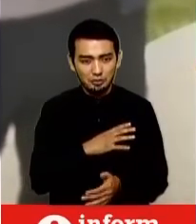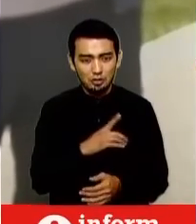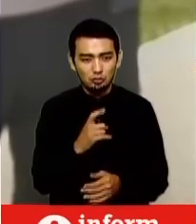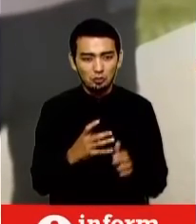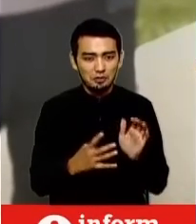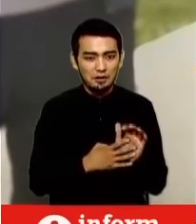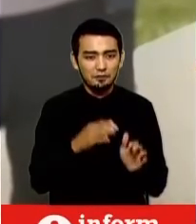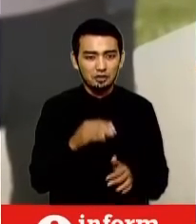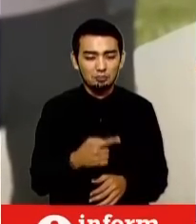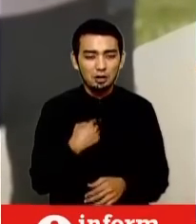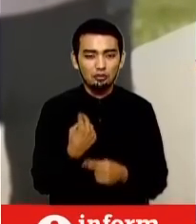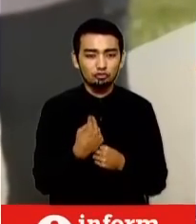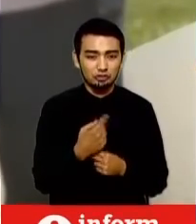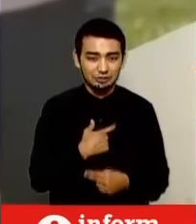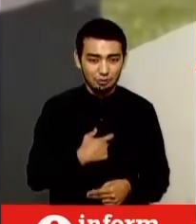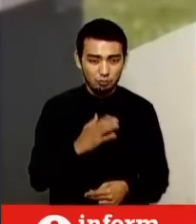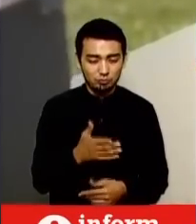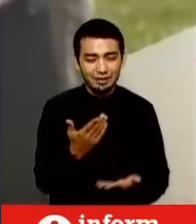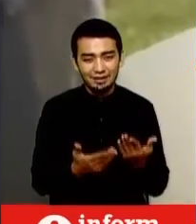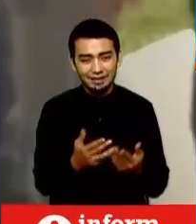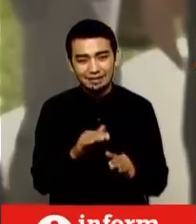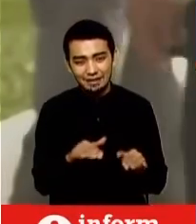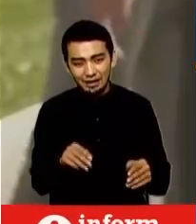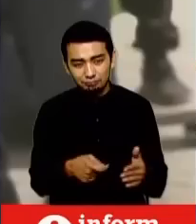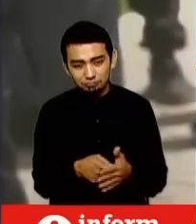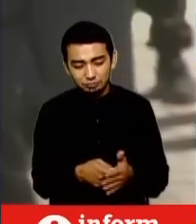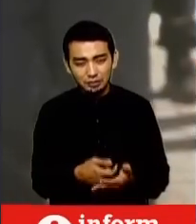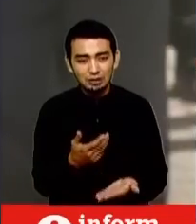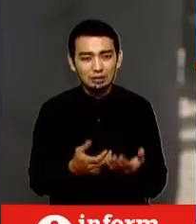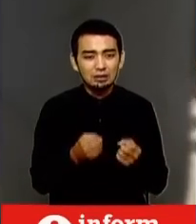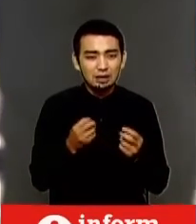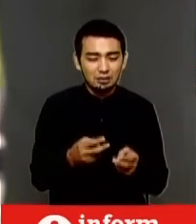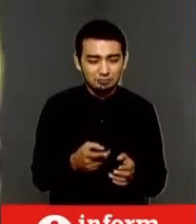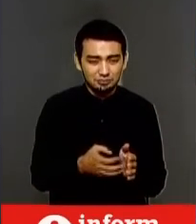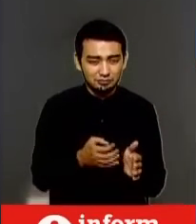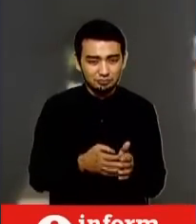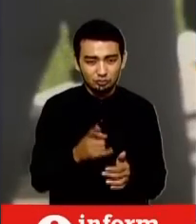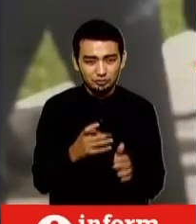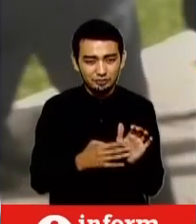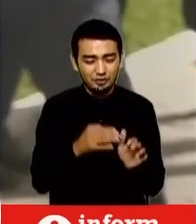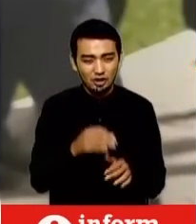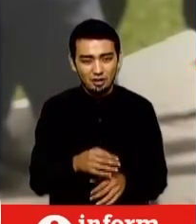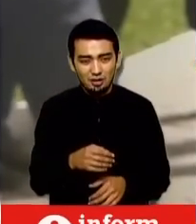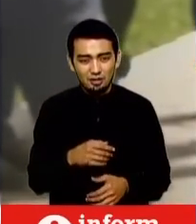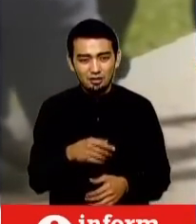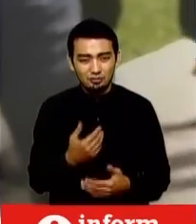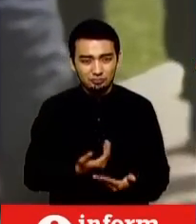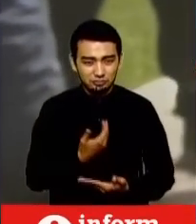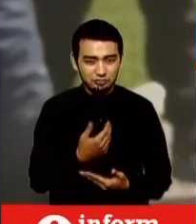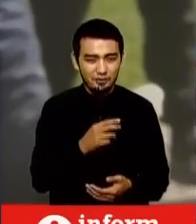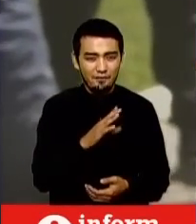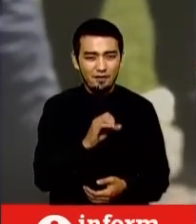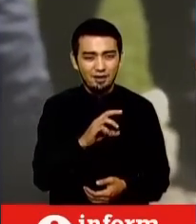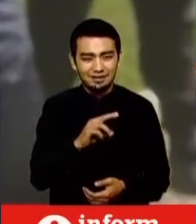біз емделеміз ба, жоқ бала шағамыз асыраймыз ба. Организмге зиянды тірі вакцина, жартылай өлтірілген